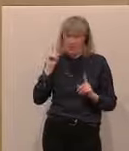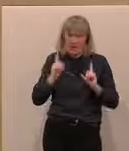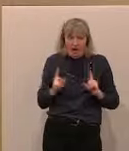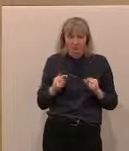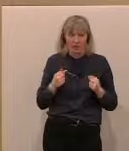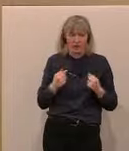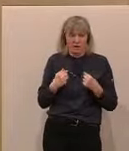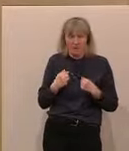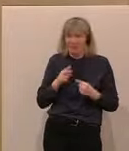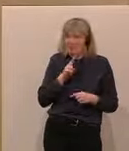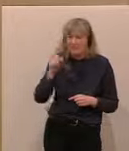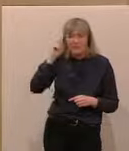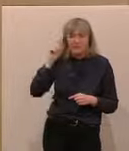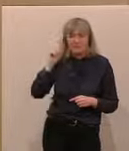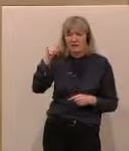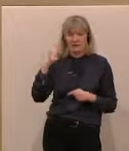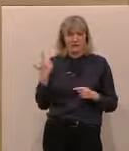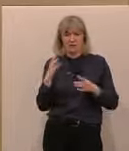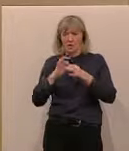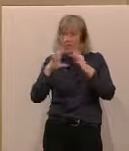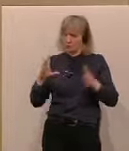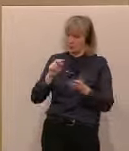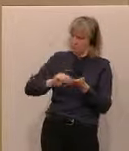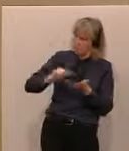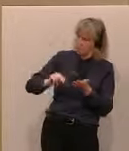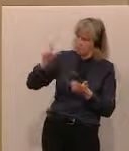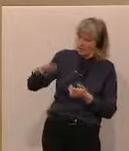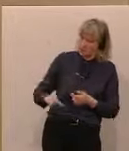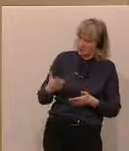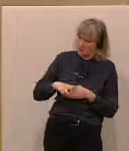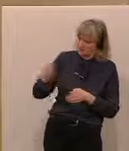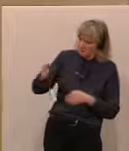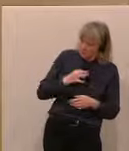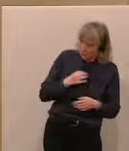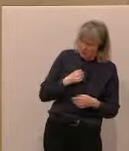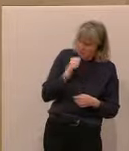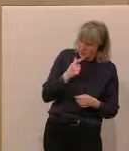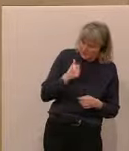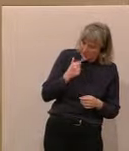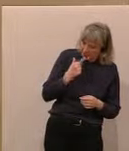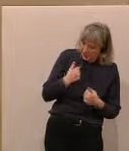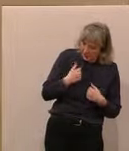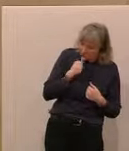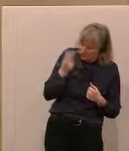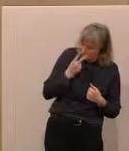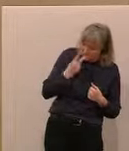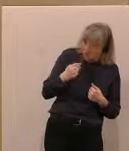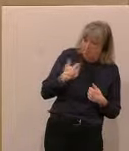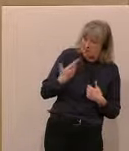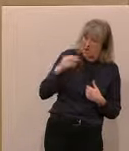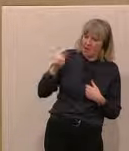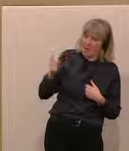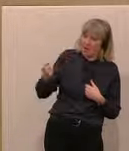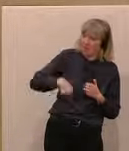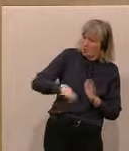Leben nicht auf die Idee kommen, dass ich einem unabhängigen Journalisten, wenn er mir Fragen stellt, die mir nicht gefallen und die ich nicht verstehe, so sagt, das